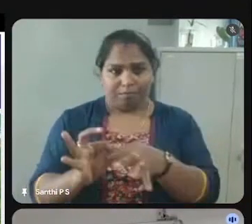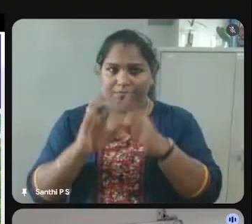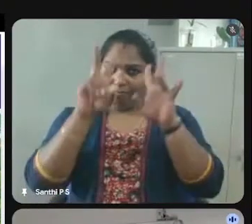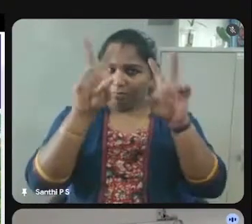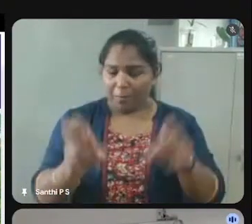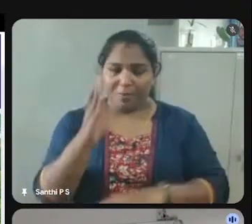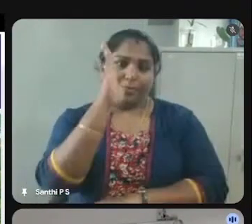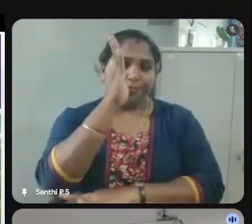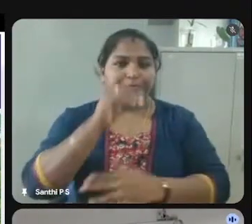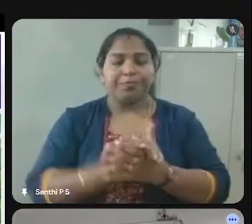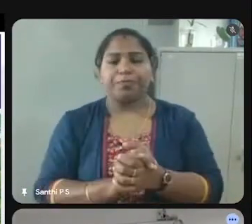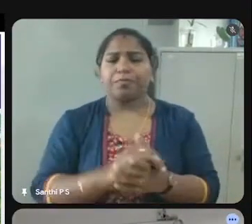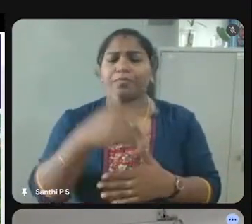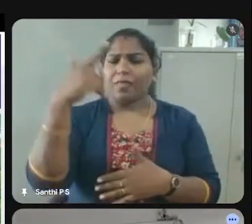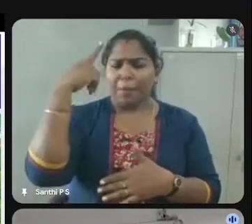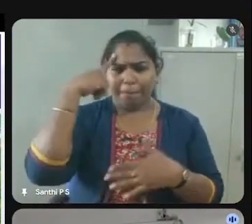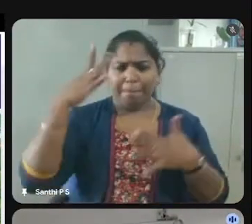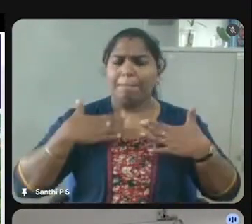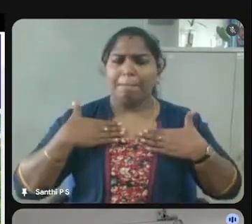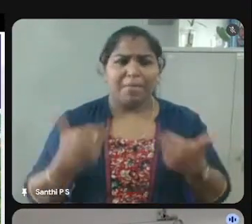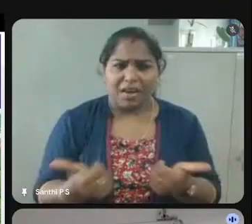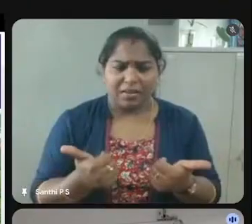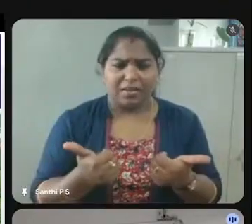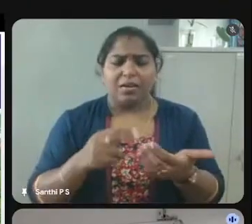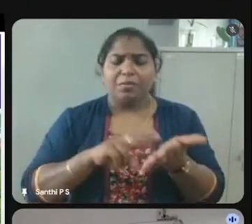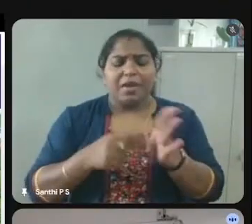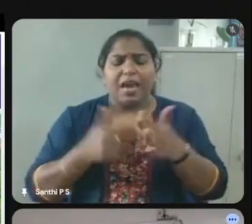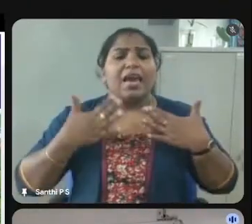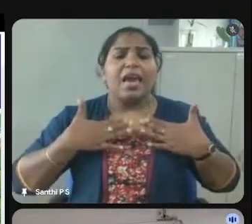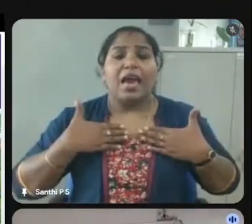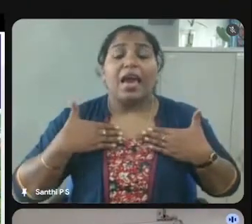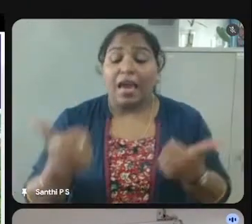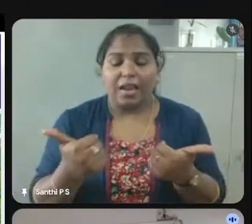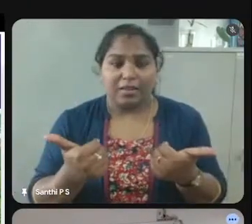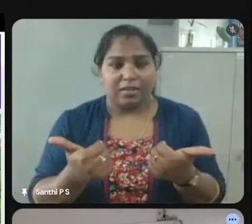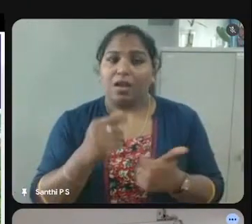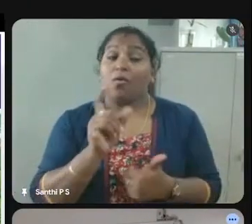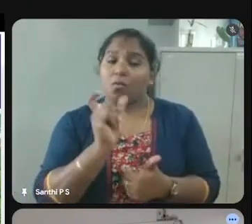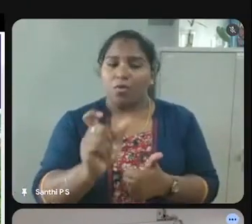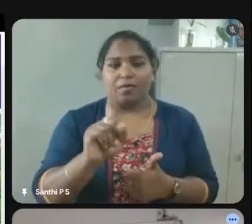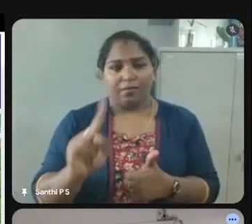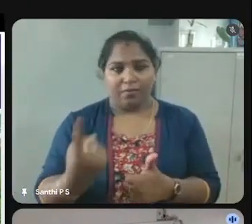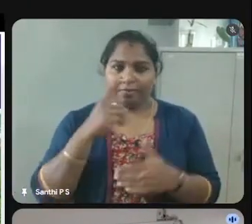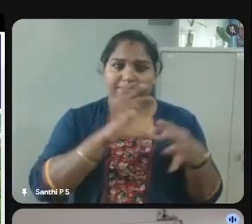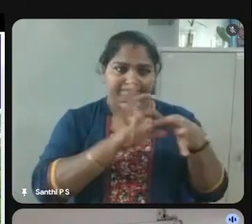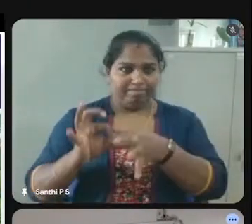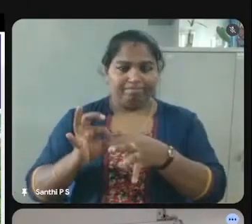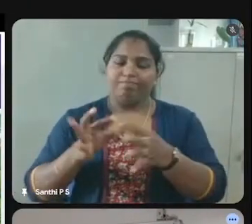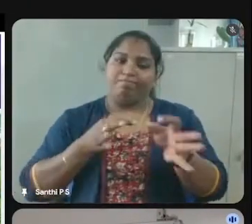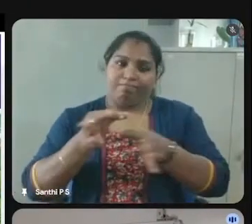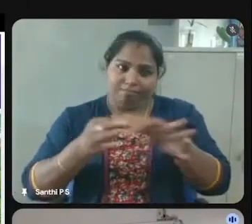മാനസികാരോഗ്യം എന്നുള്ള രണ്ട് വാക്ക്, അതിലെ ആരോഗ്യം എന്നുള്ള വാക്കിനെ അതിനെക്കുറിച്ച് ഞാൻ ആദ്യം പറയാം. നമ്മൾ